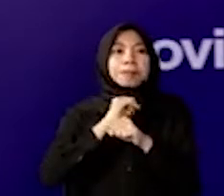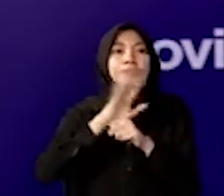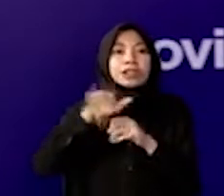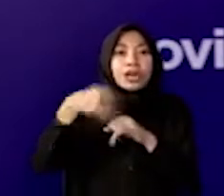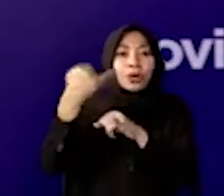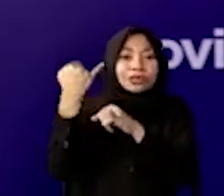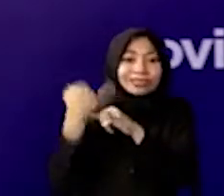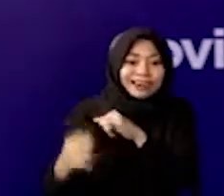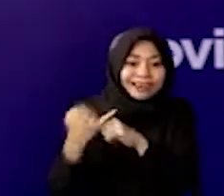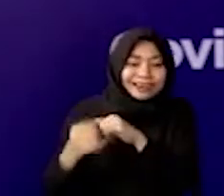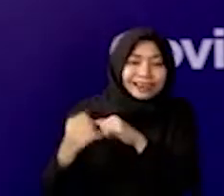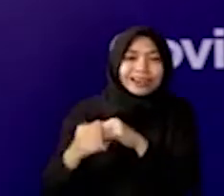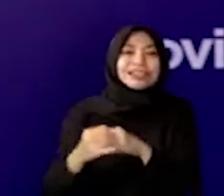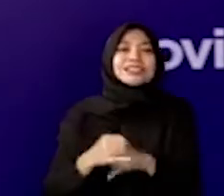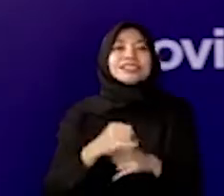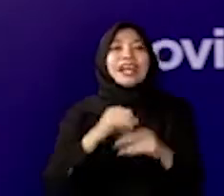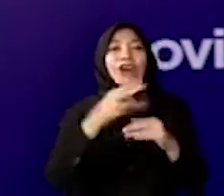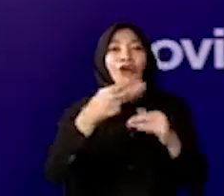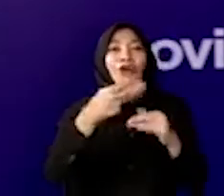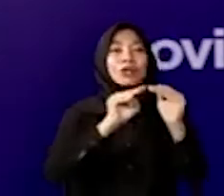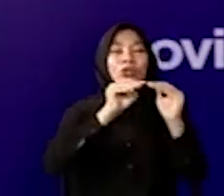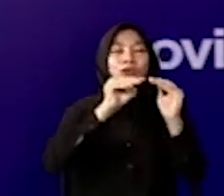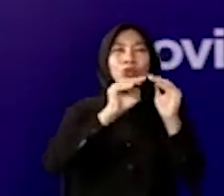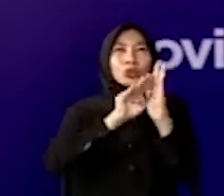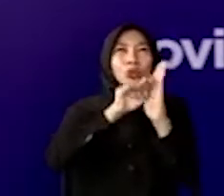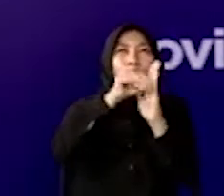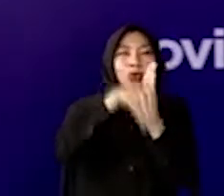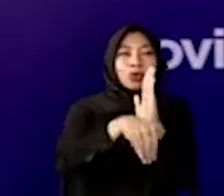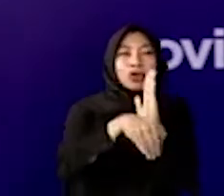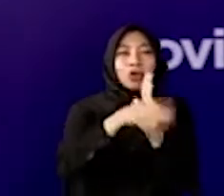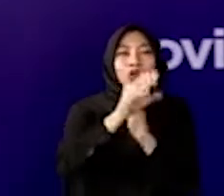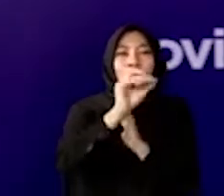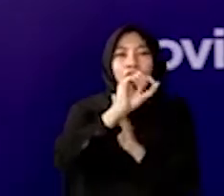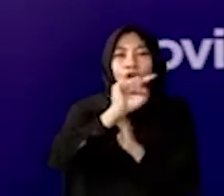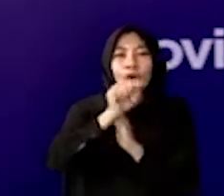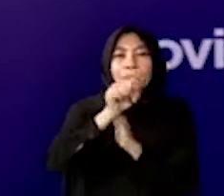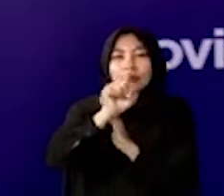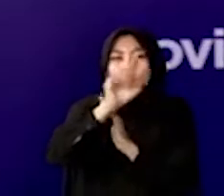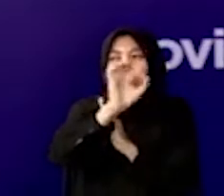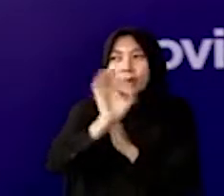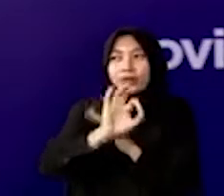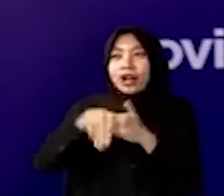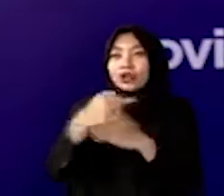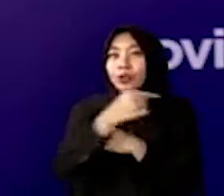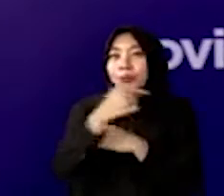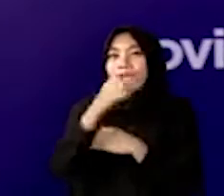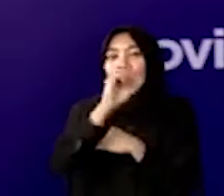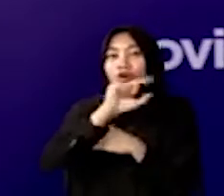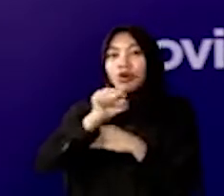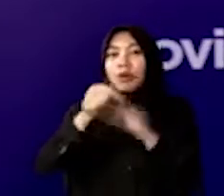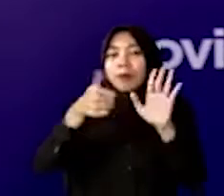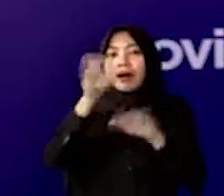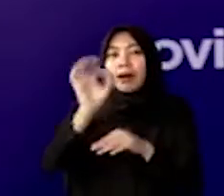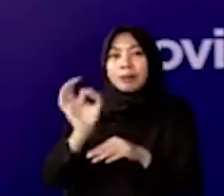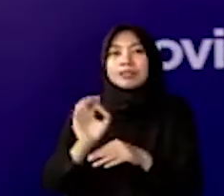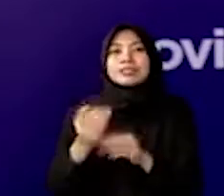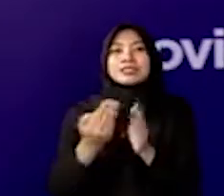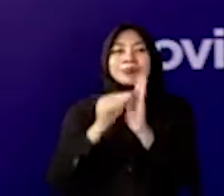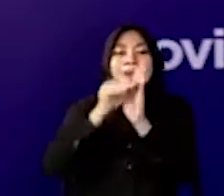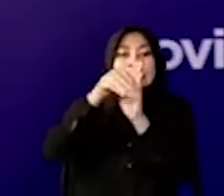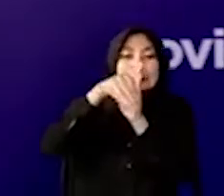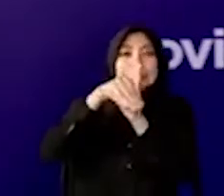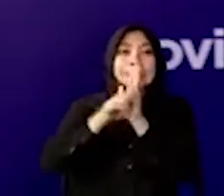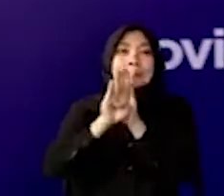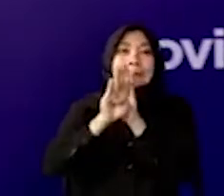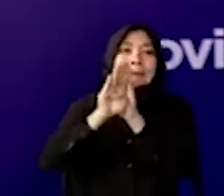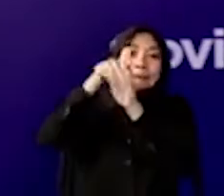plus 0,6 kita sudah melihat eh recovery daripada eh PMI walaupun naik turun sedikit karena